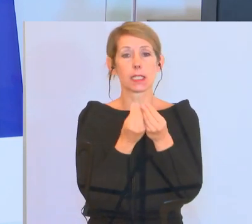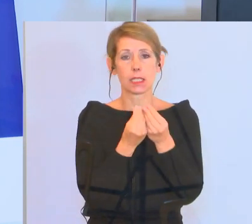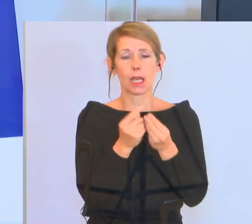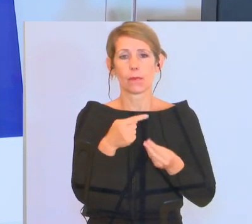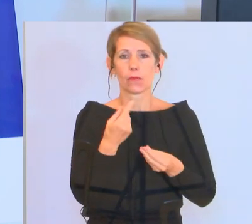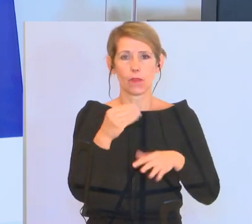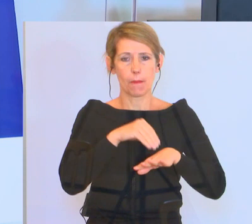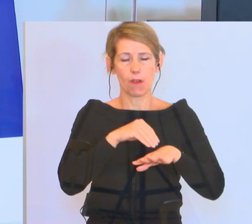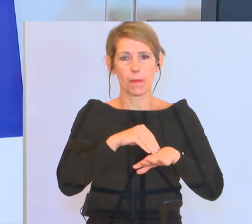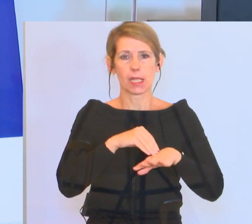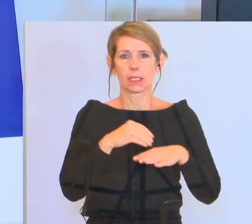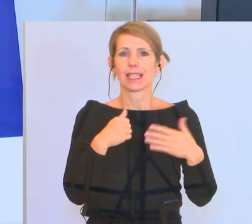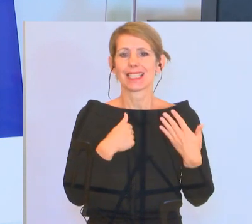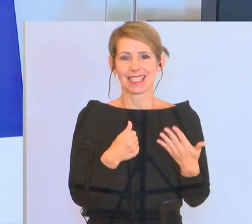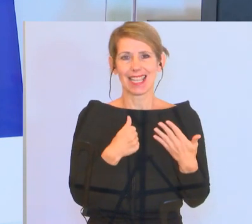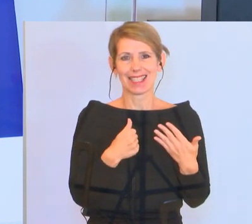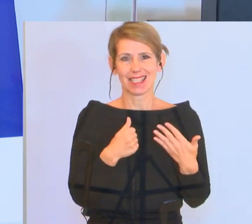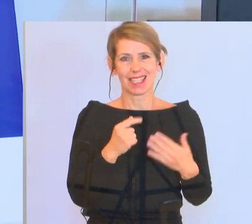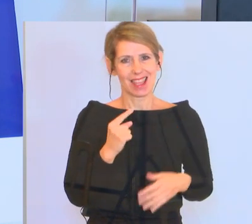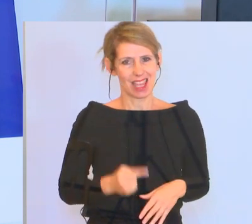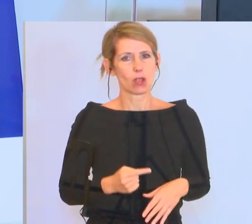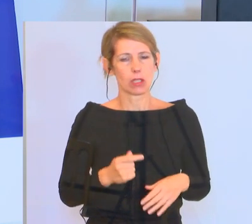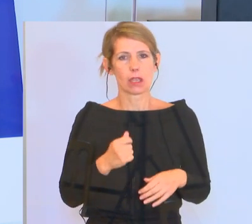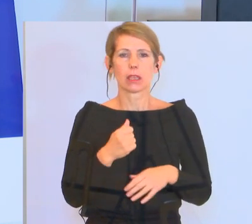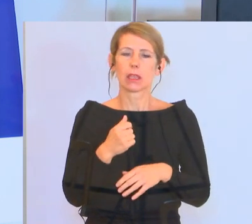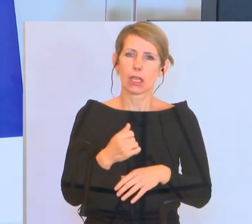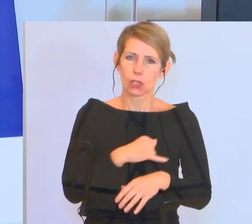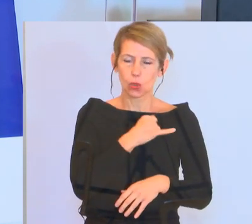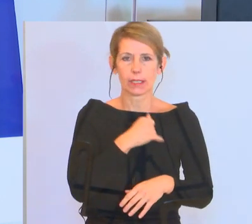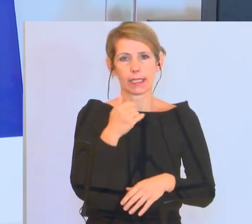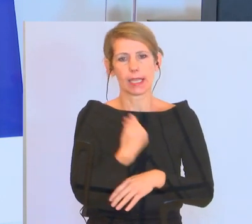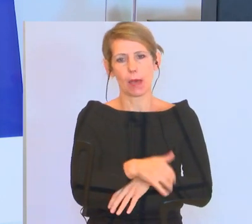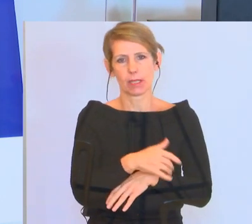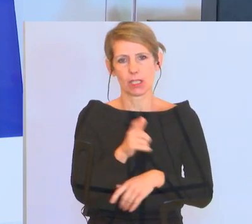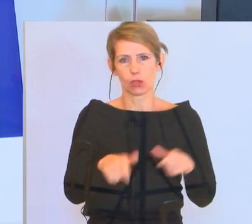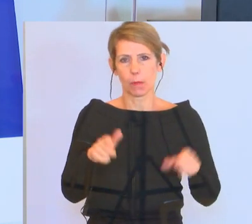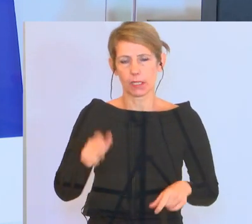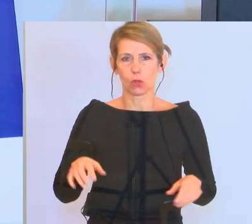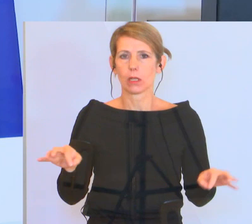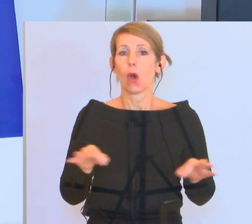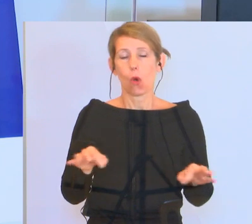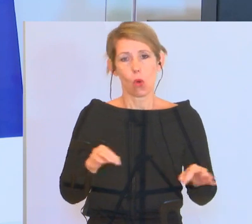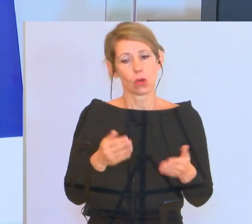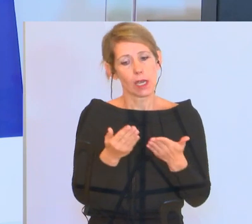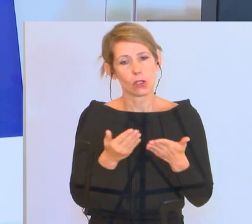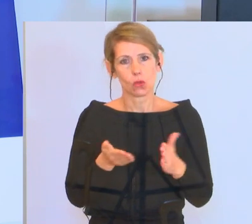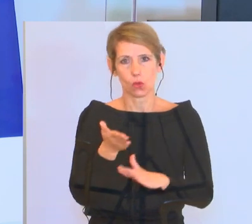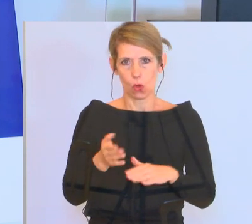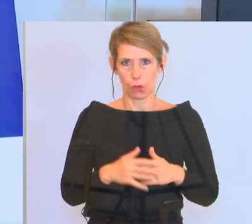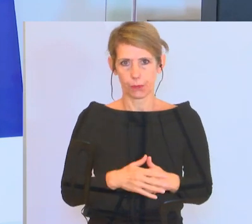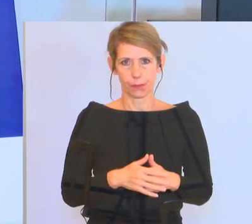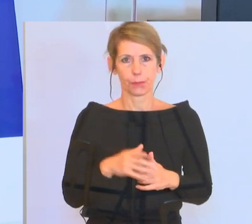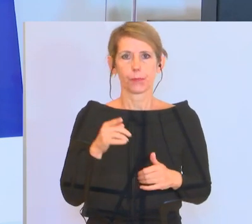wir 60.000 arbeitslose Jugendliche oder die sich in Schulung befinden. Wir konnten mit unseren